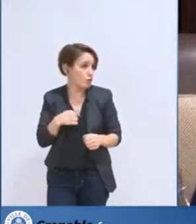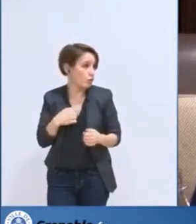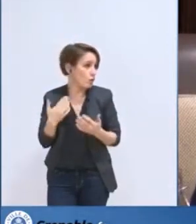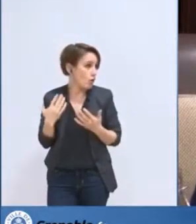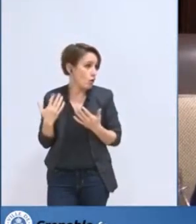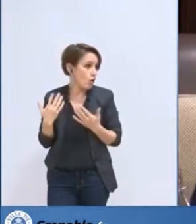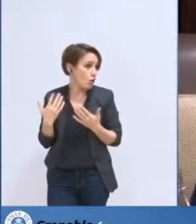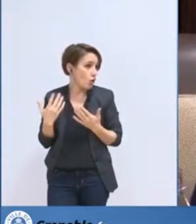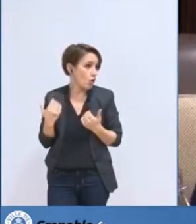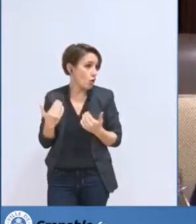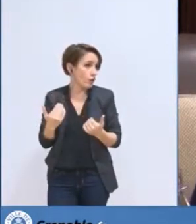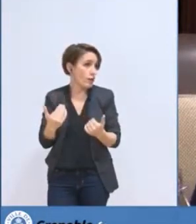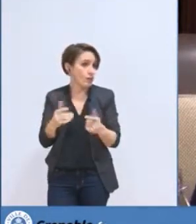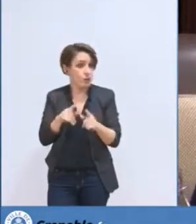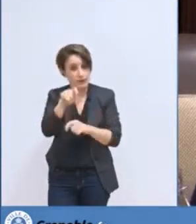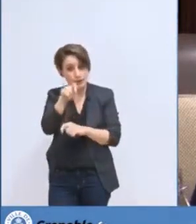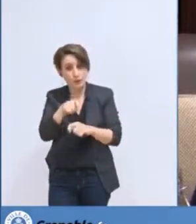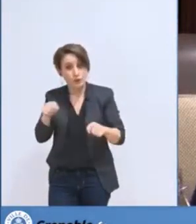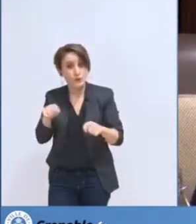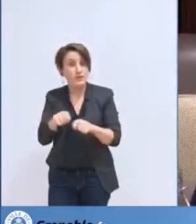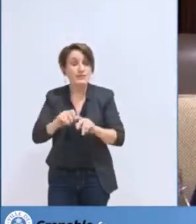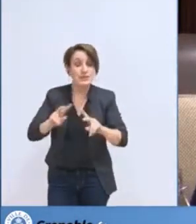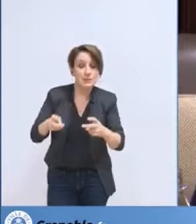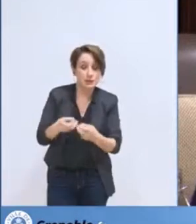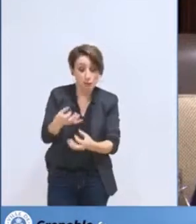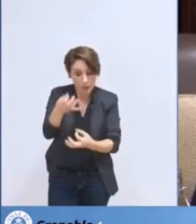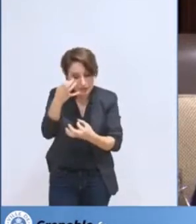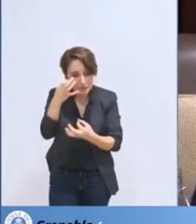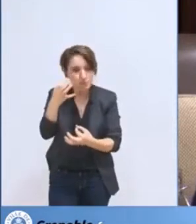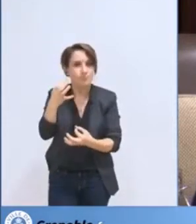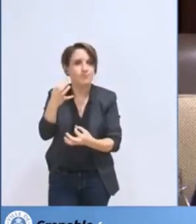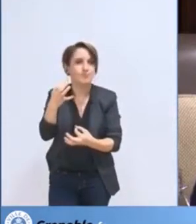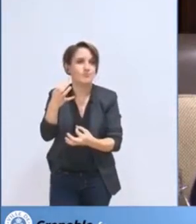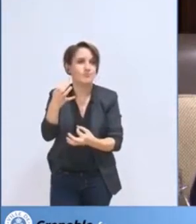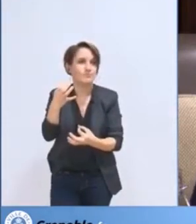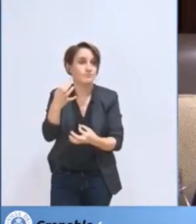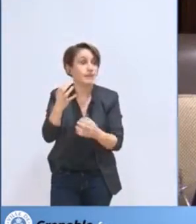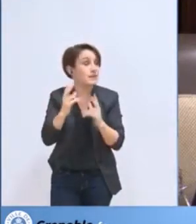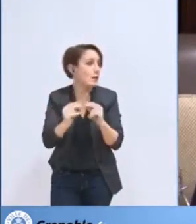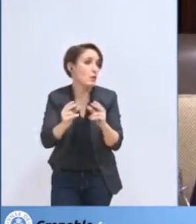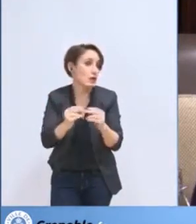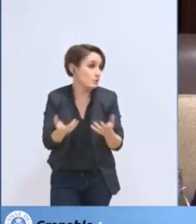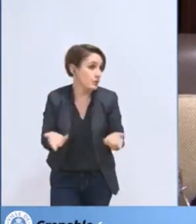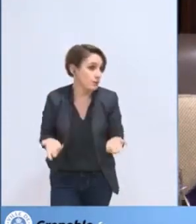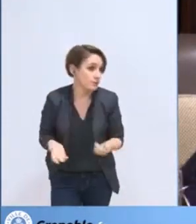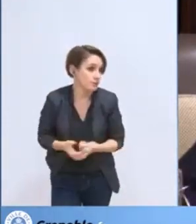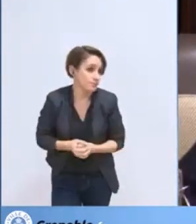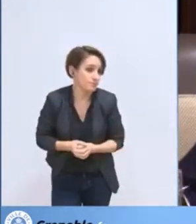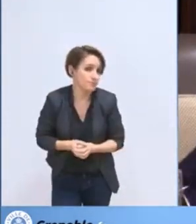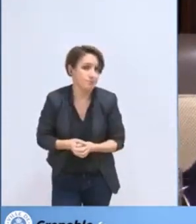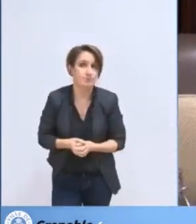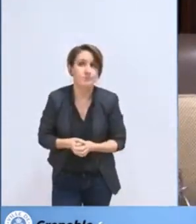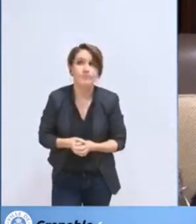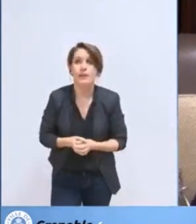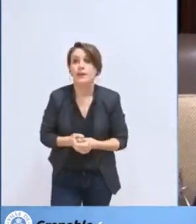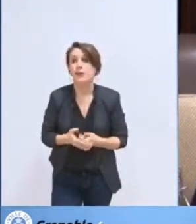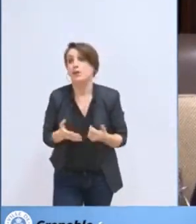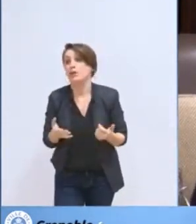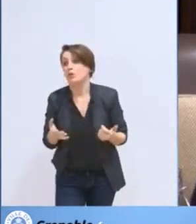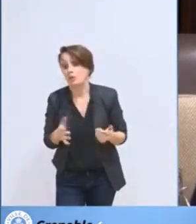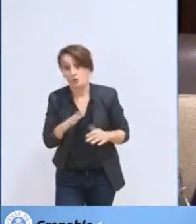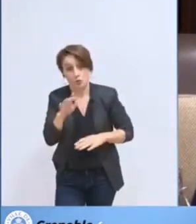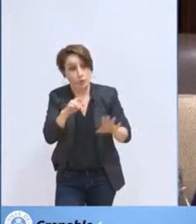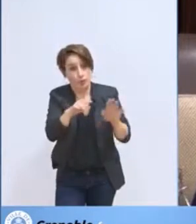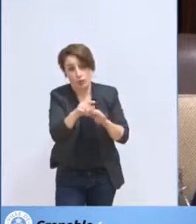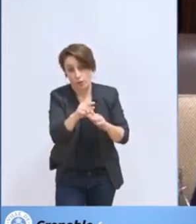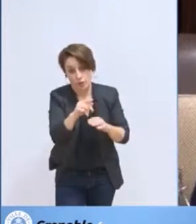plus juste prix de ces parts. Et nous l'avons expliqué. Alors, bon, vous pouvez ne pas prendre en